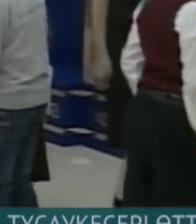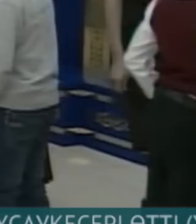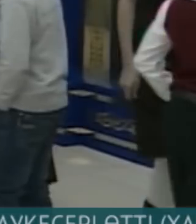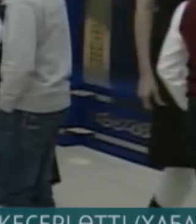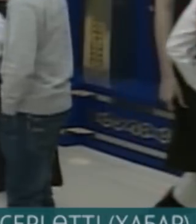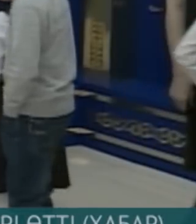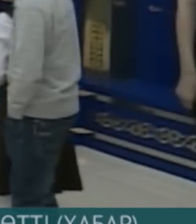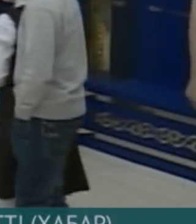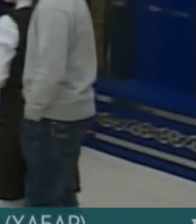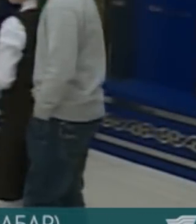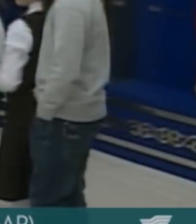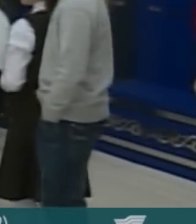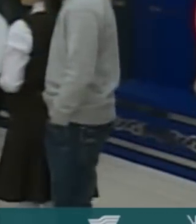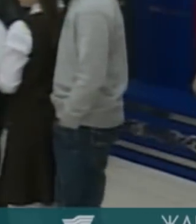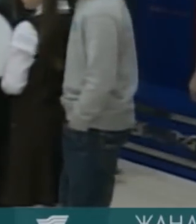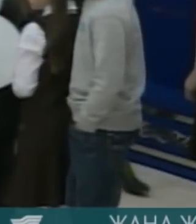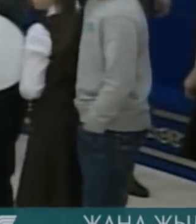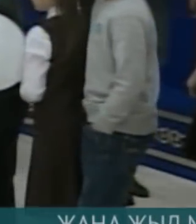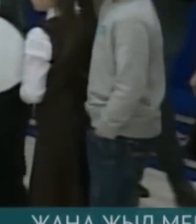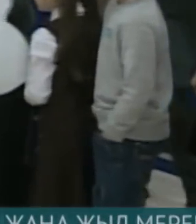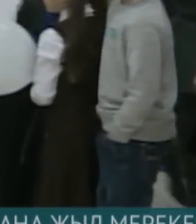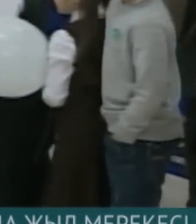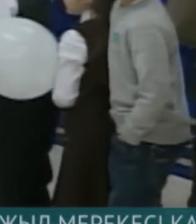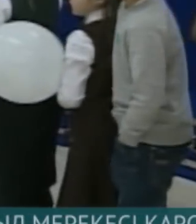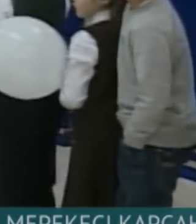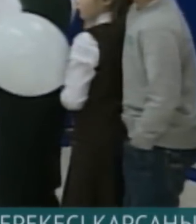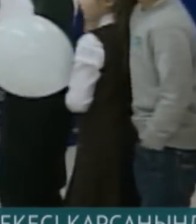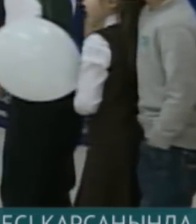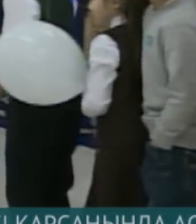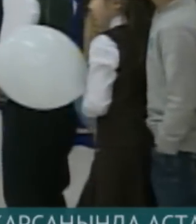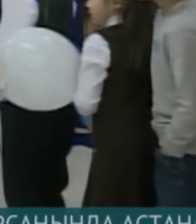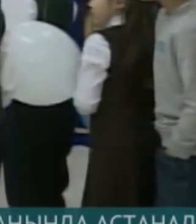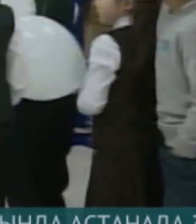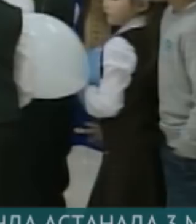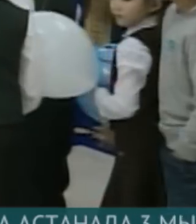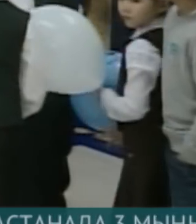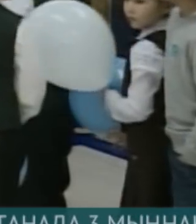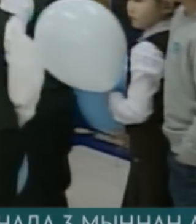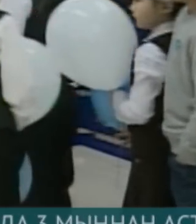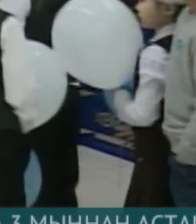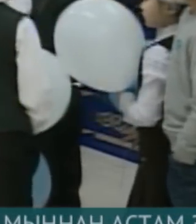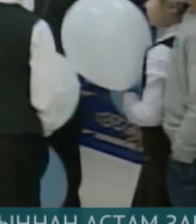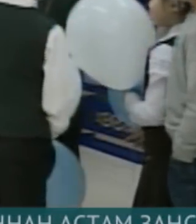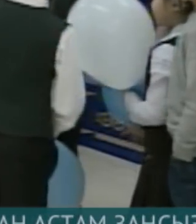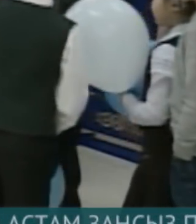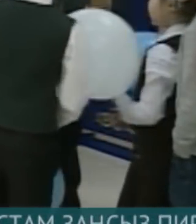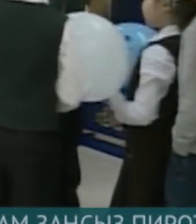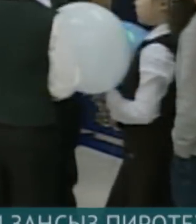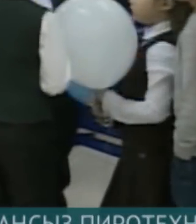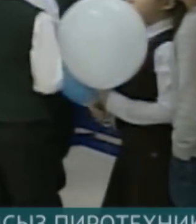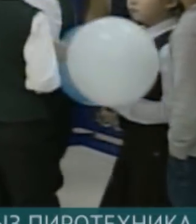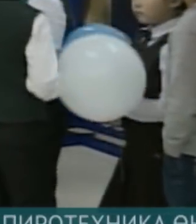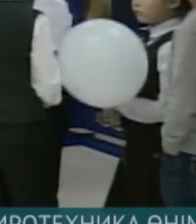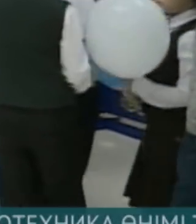тағы 7 мектептің жобалық сметалық құжаттарына қосымша қаражат бөлінген деген хабарлады. Ал құрылыс жұмыстары келер жылы басталуы тиіс.